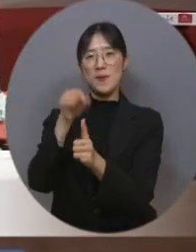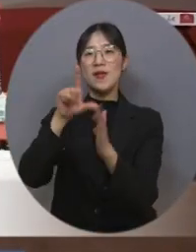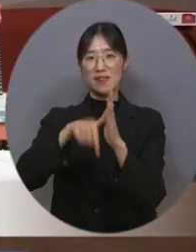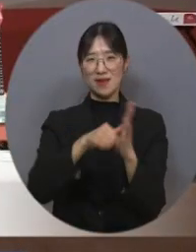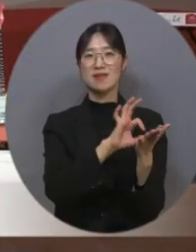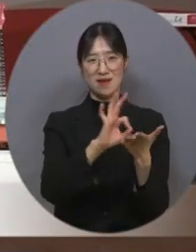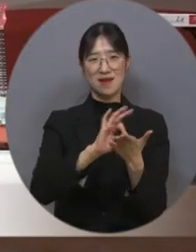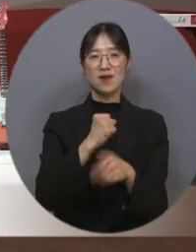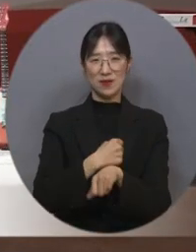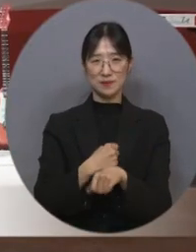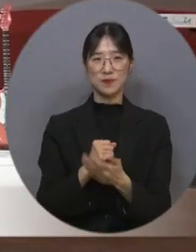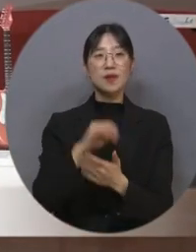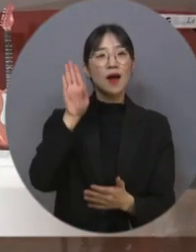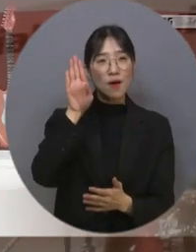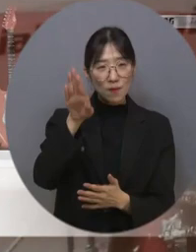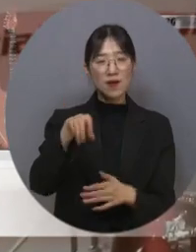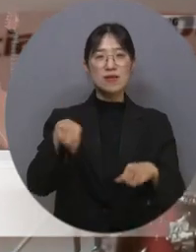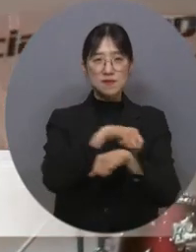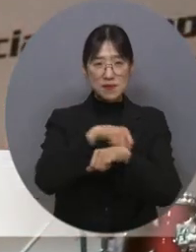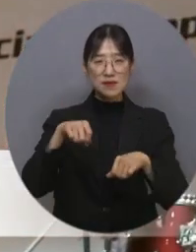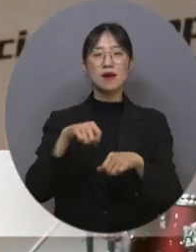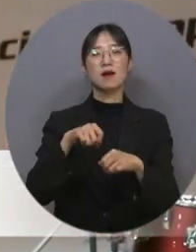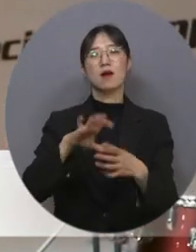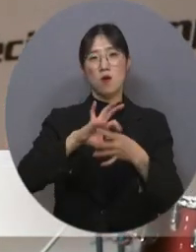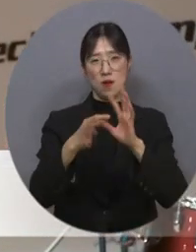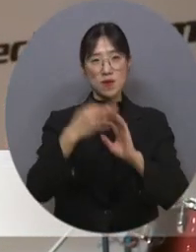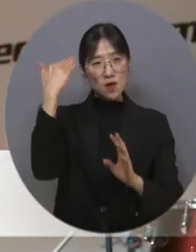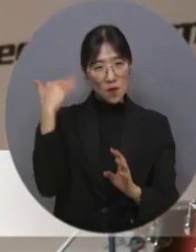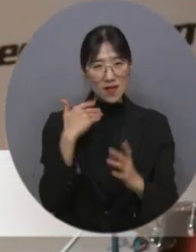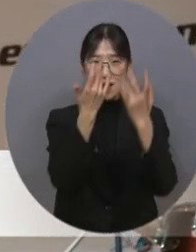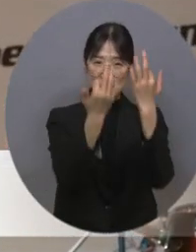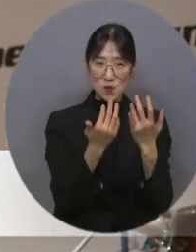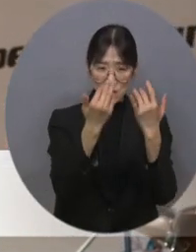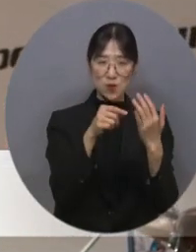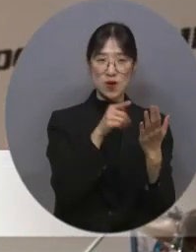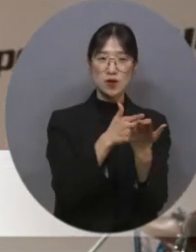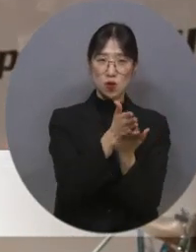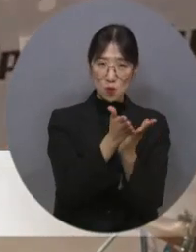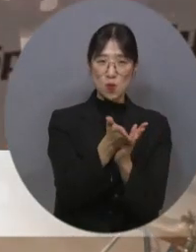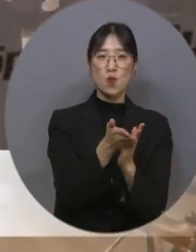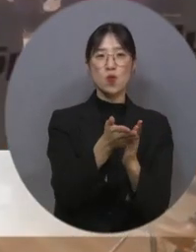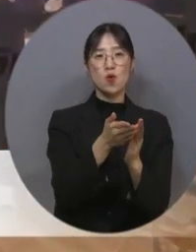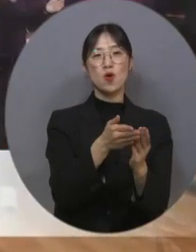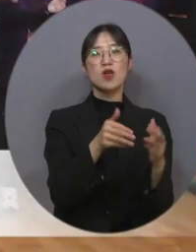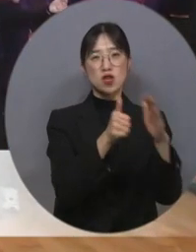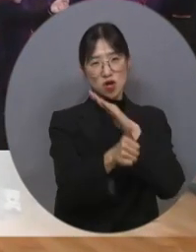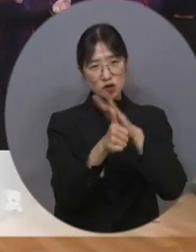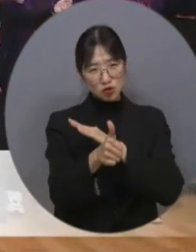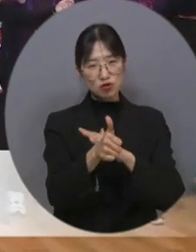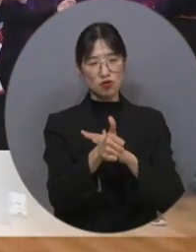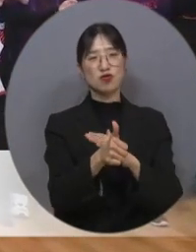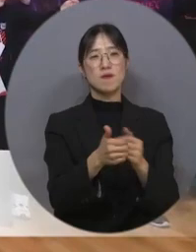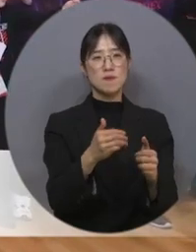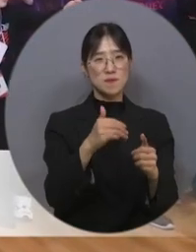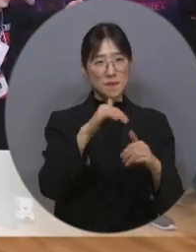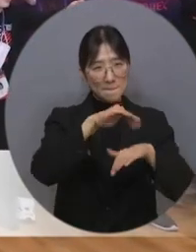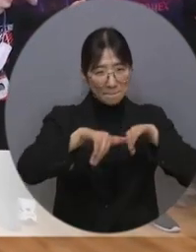앞으로도 스페셜올림픽 코리아에서는 설상 종목 선수의 체계적인 발굴 및 육성을